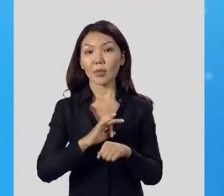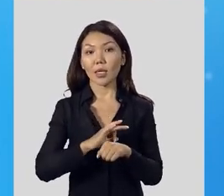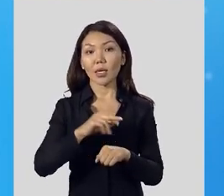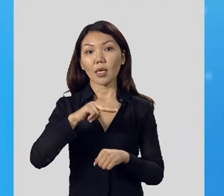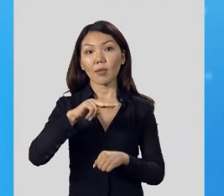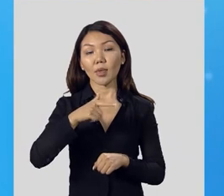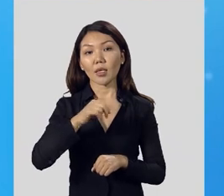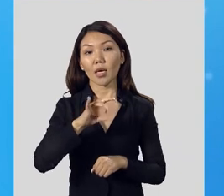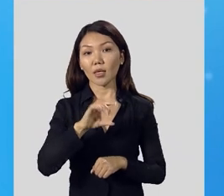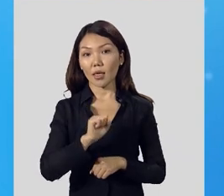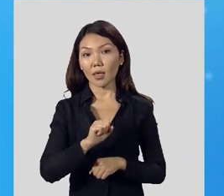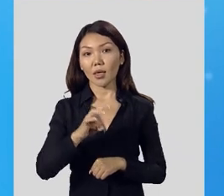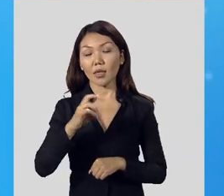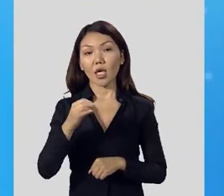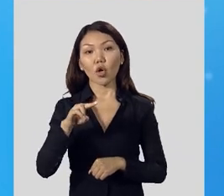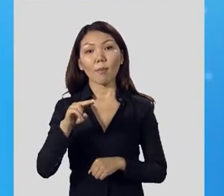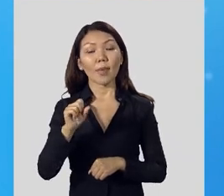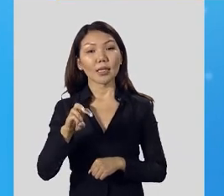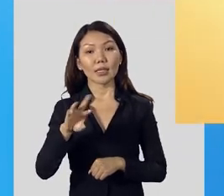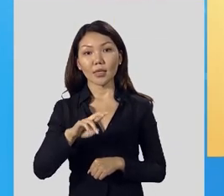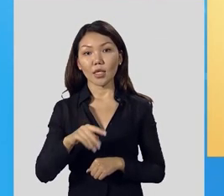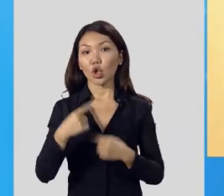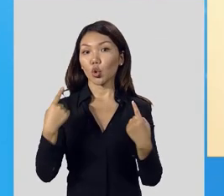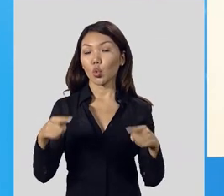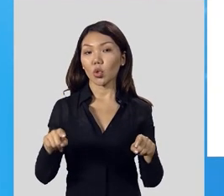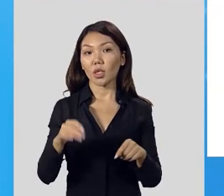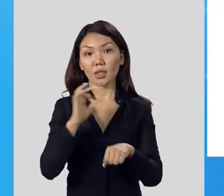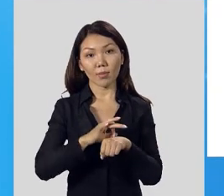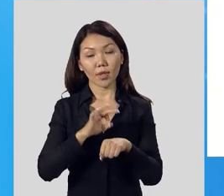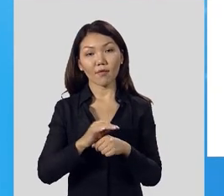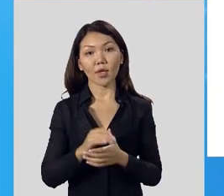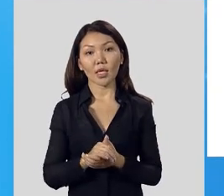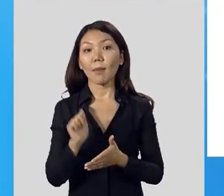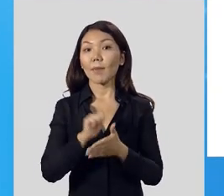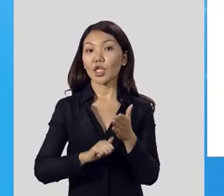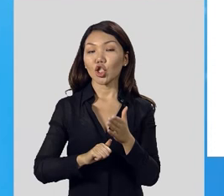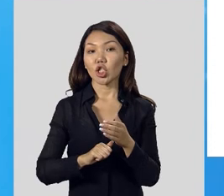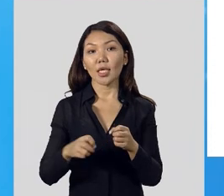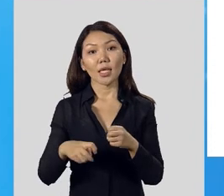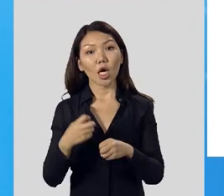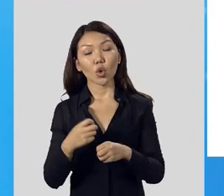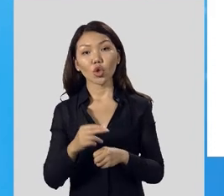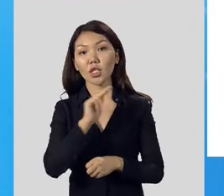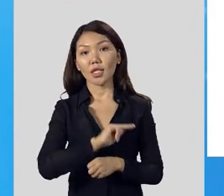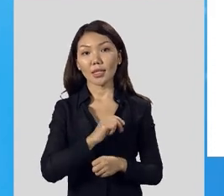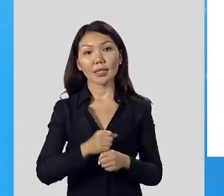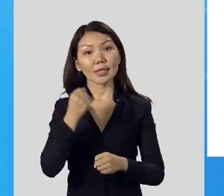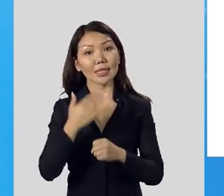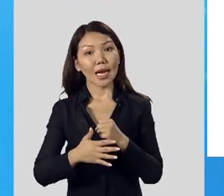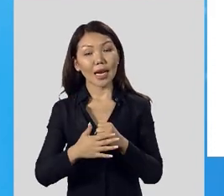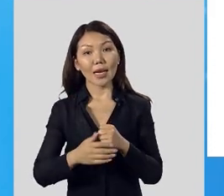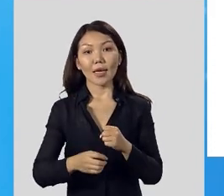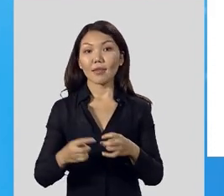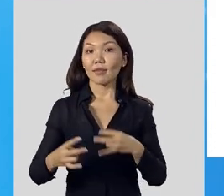пелагра, нейропатия и другие. Причиной нарушения деятельности центральной нервной